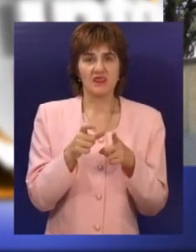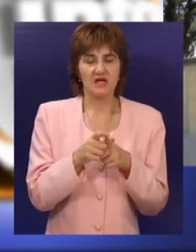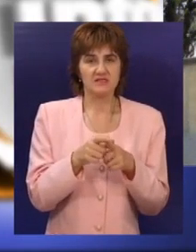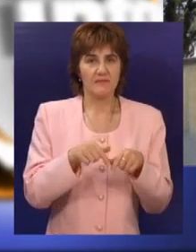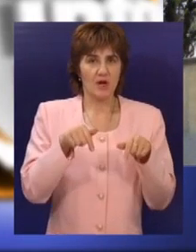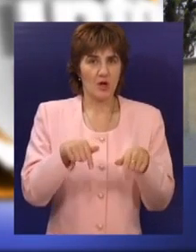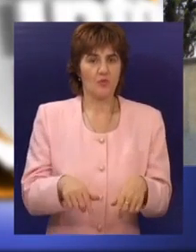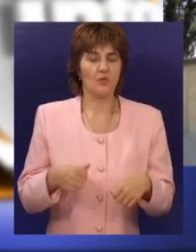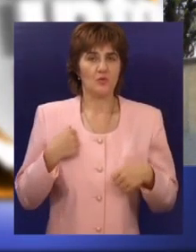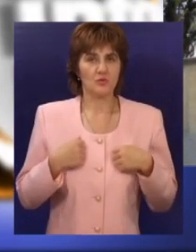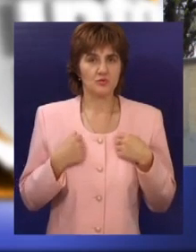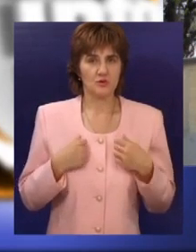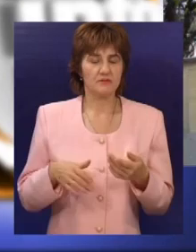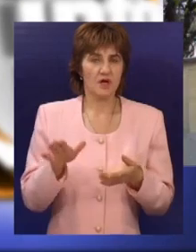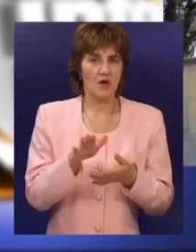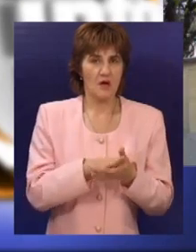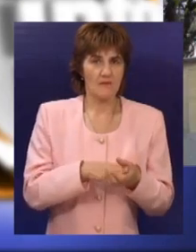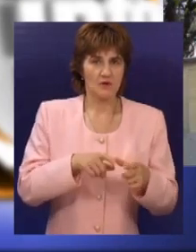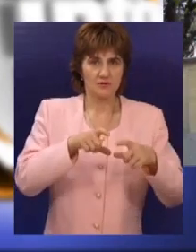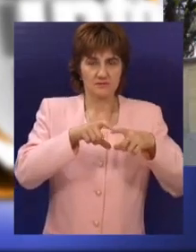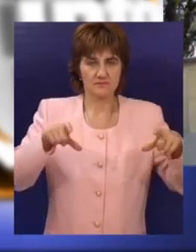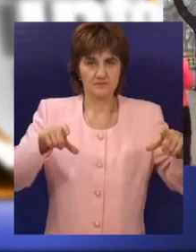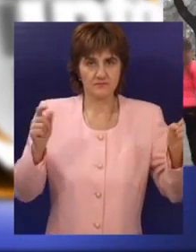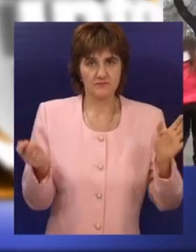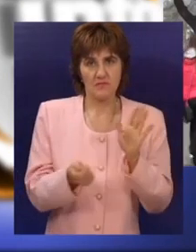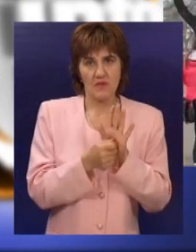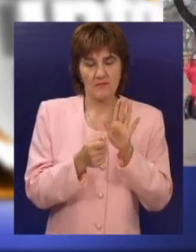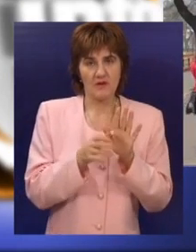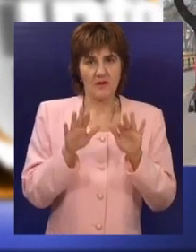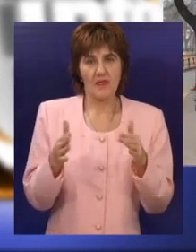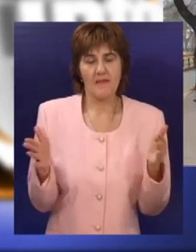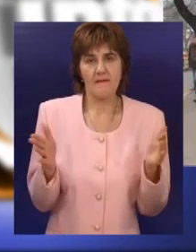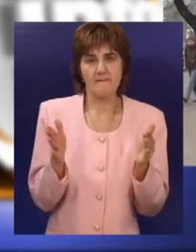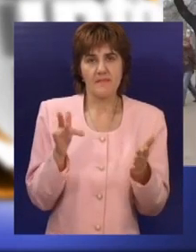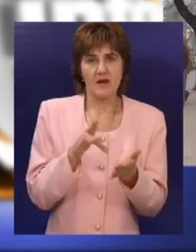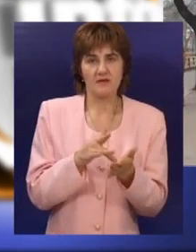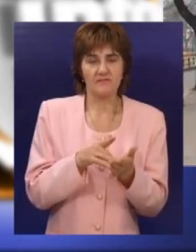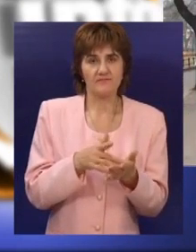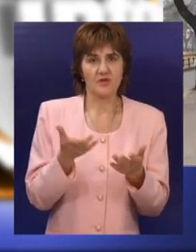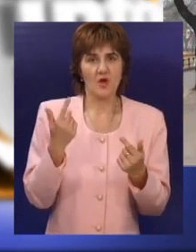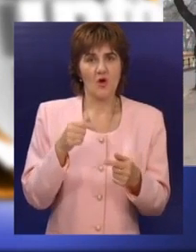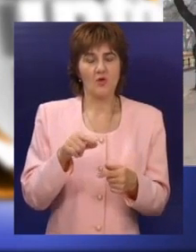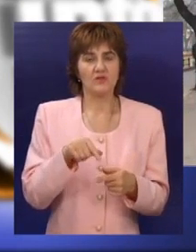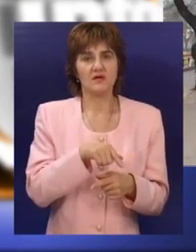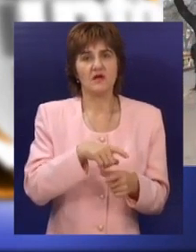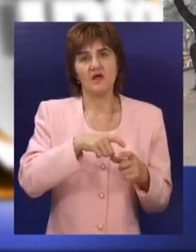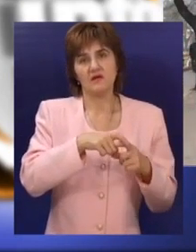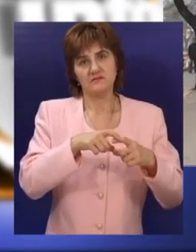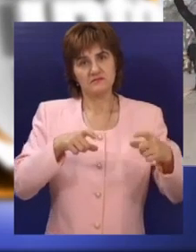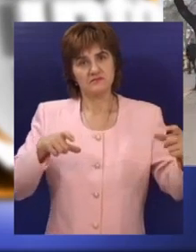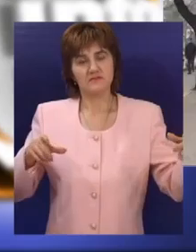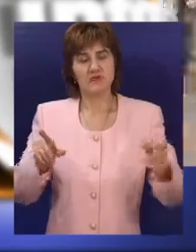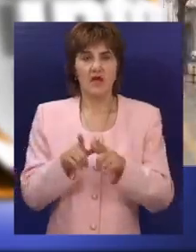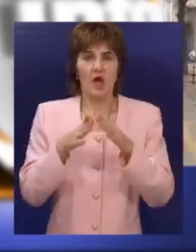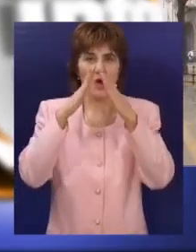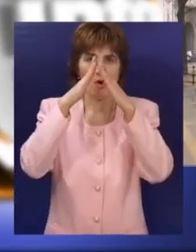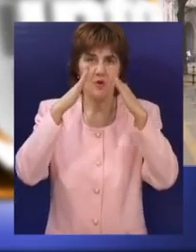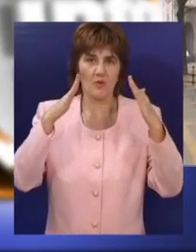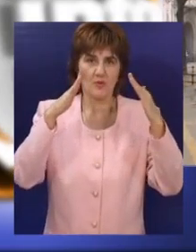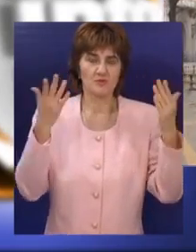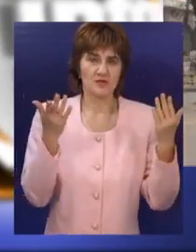8. januara u Subotici će biti održan Winterfest. Na Malom Korzou od Neptuna do Office Shoes-a bit će poređane